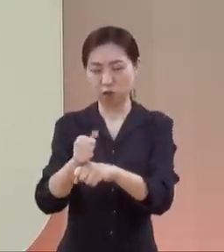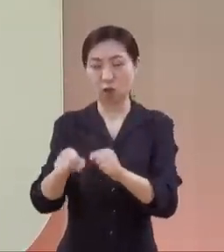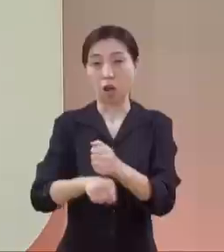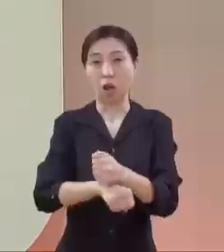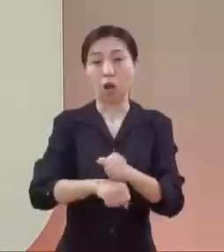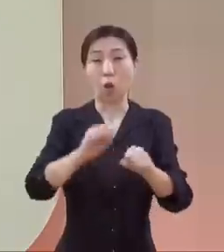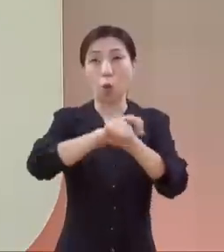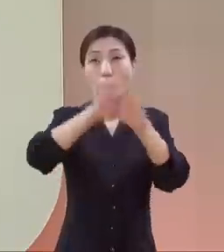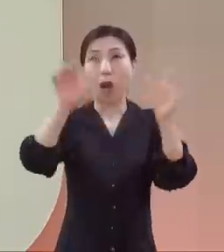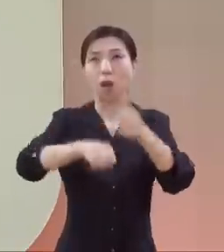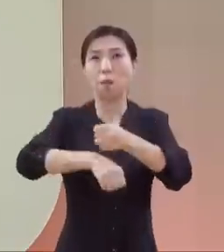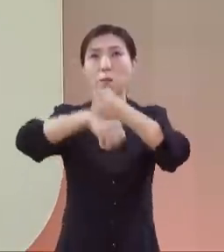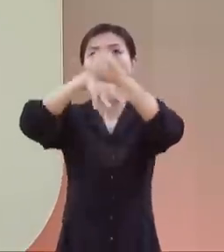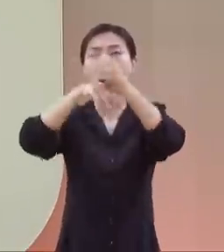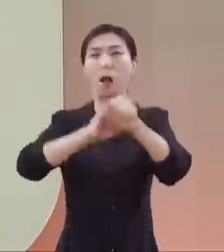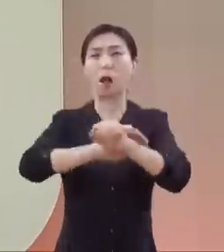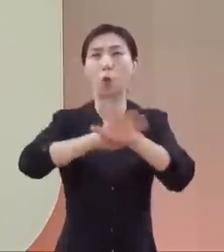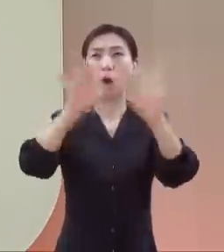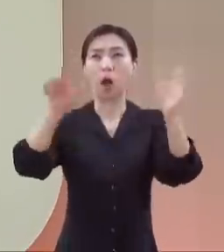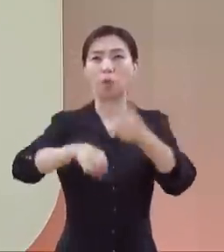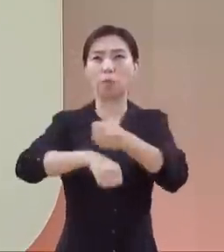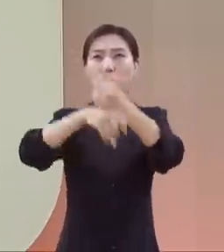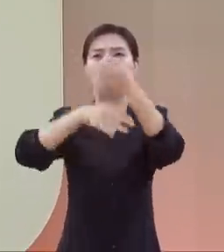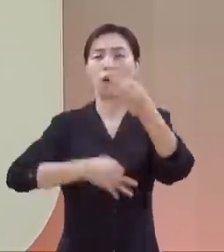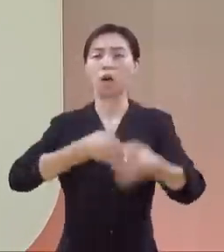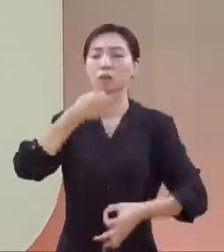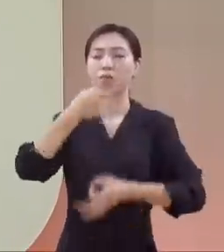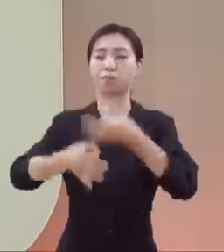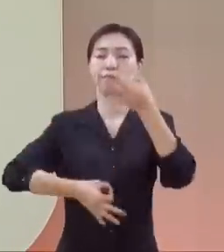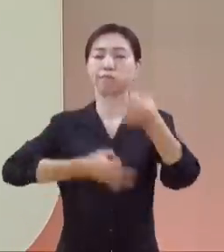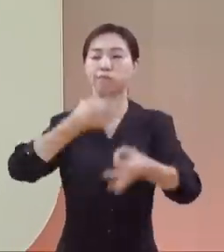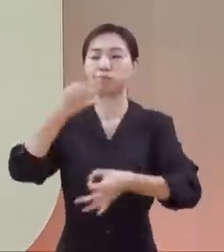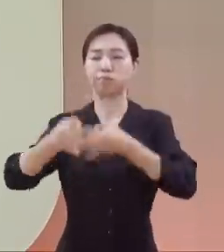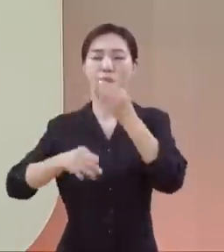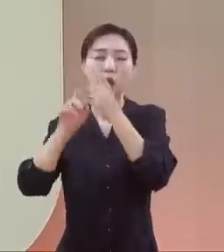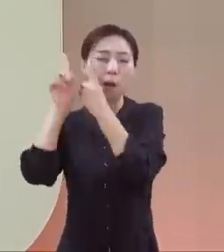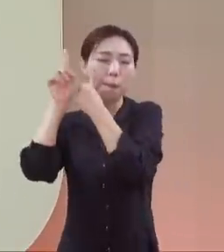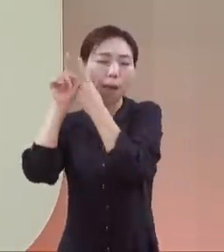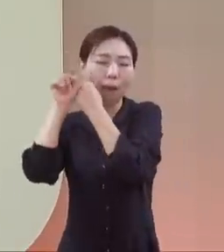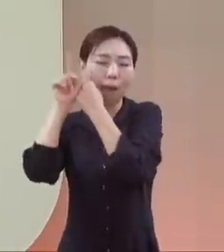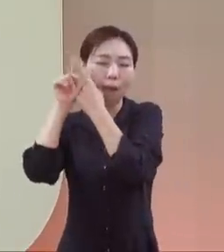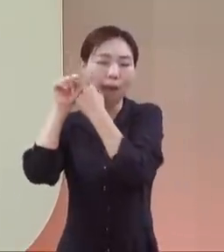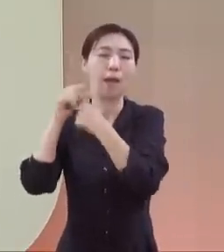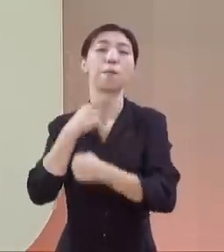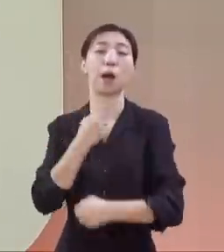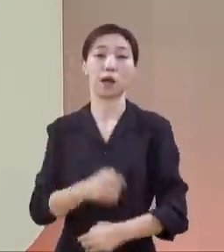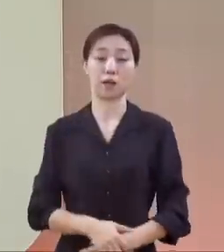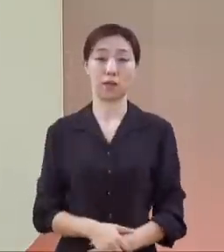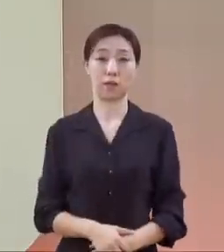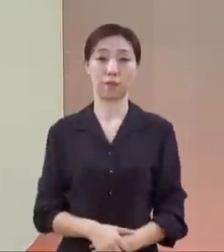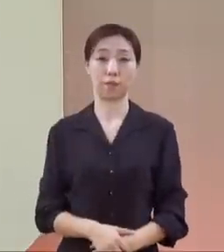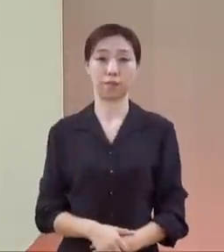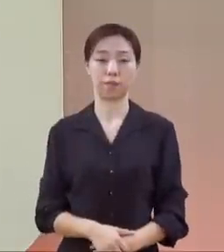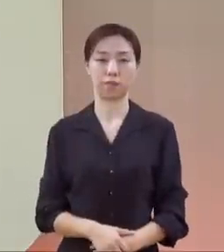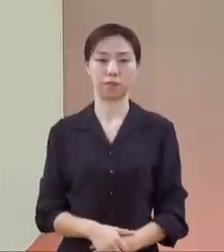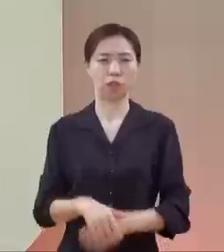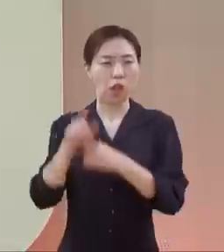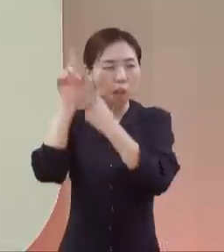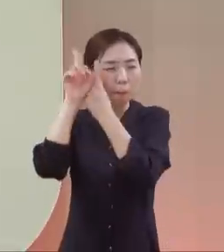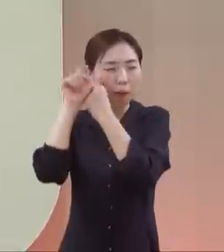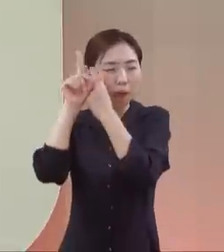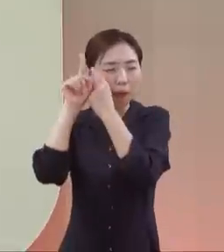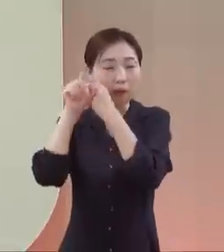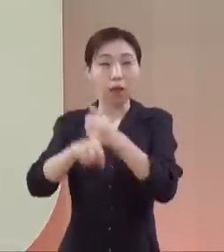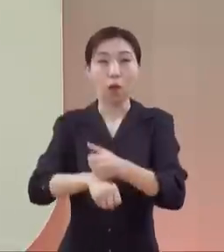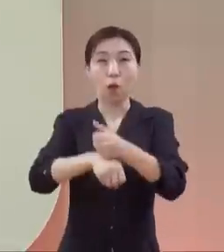관세음보살 매일매일 관세음보살 염불을 열심히 하다 보니까 훨씬 마음이 좀 편안해요